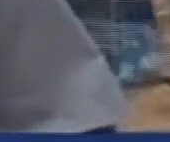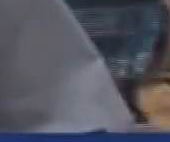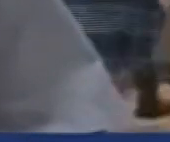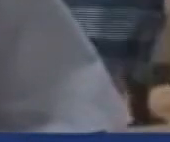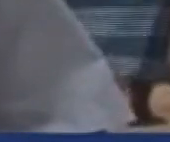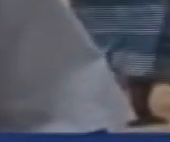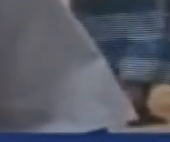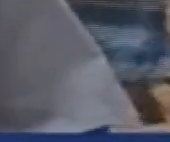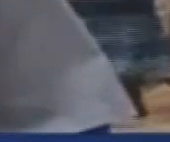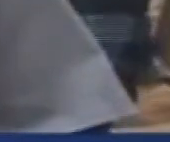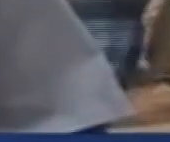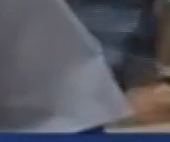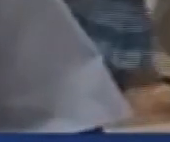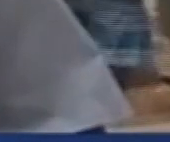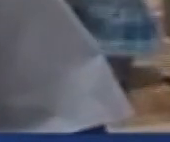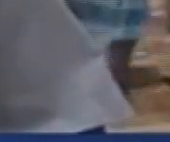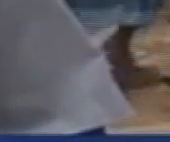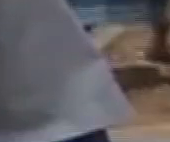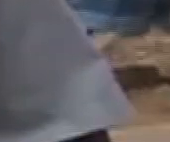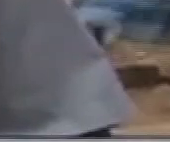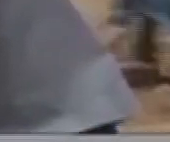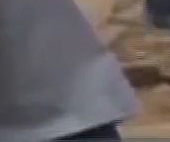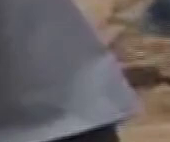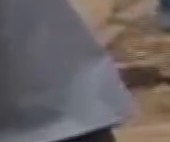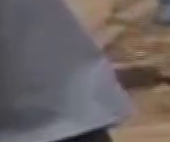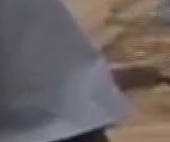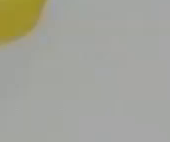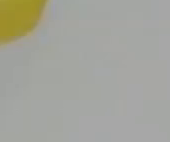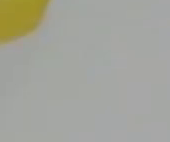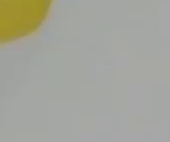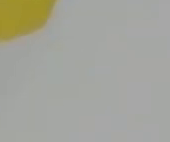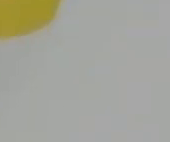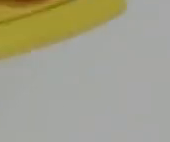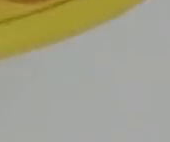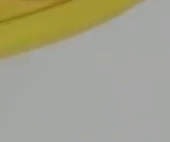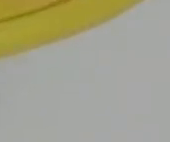na lile la Senate. Fred Muturi, KTN News, Kisii.